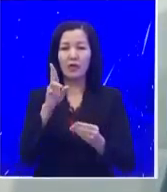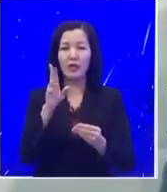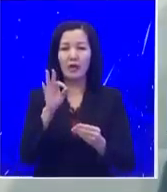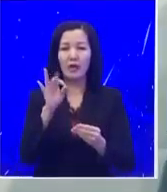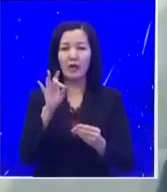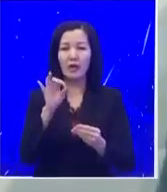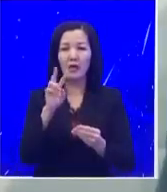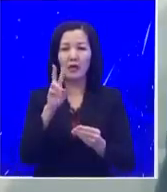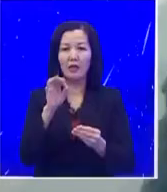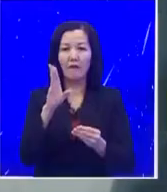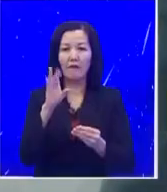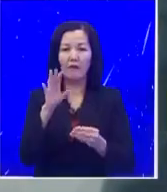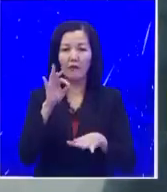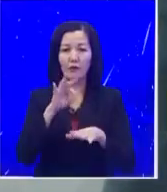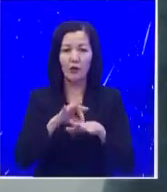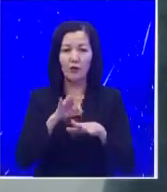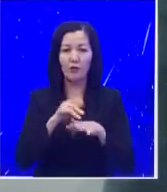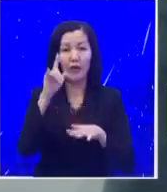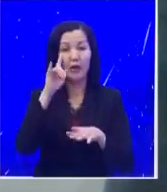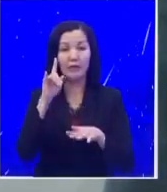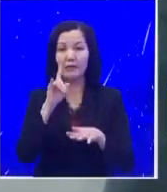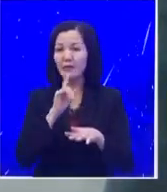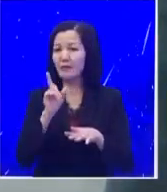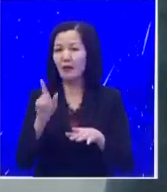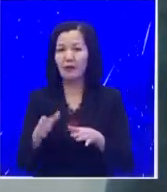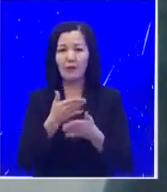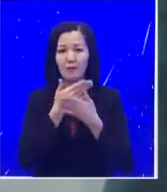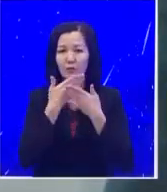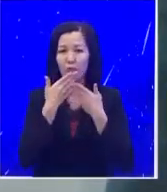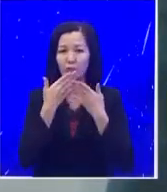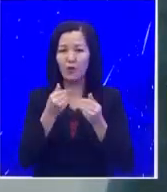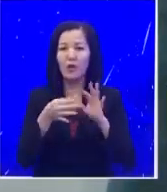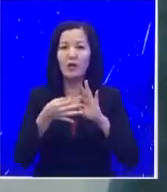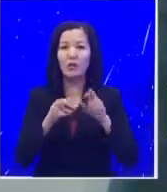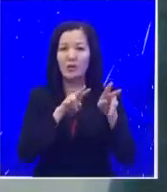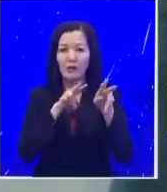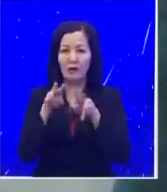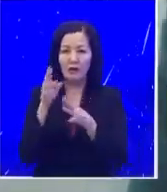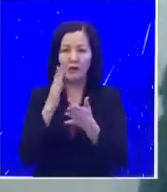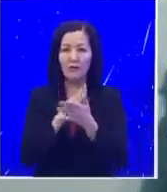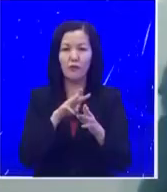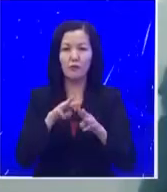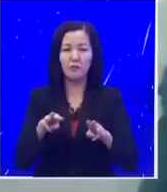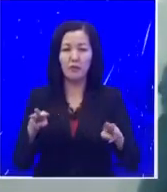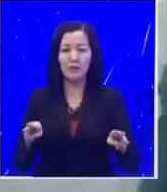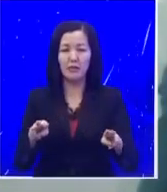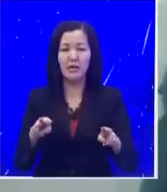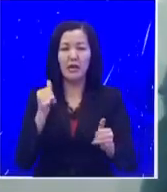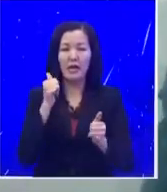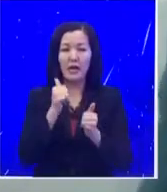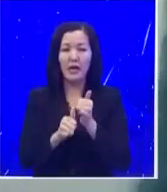жоқ. Тіркелген Қазақстан азаматы жоқ. Біз оны жіті түрде қадағалап отырмыз. Министрлік тарапынан бізде